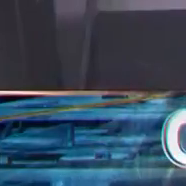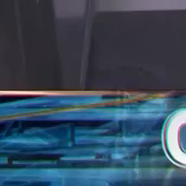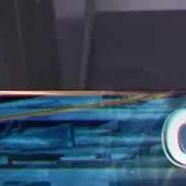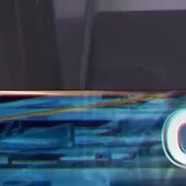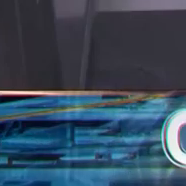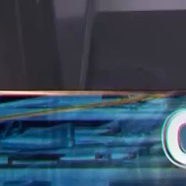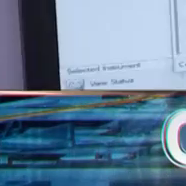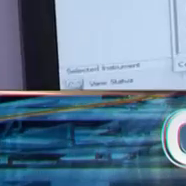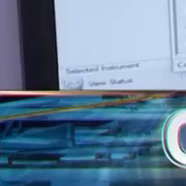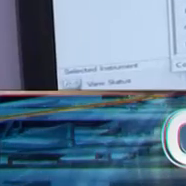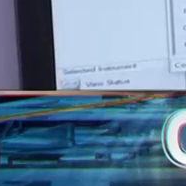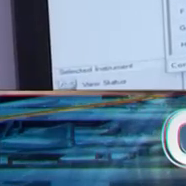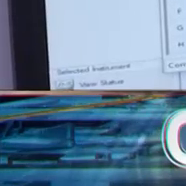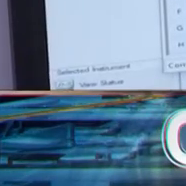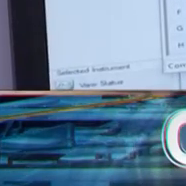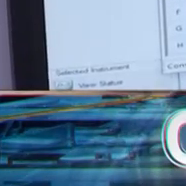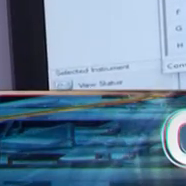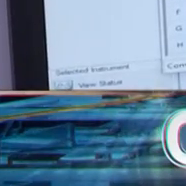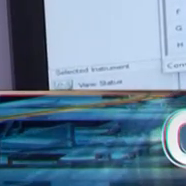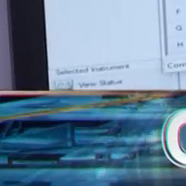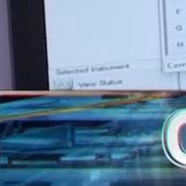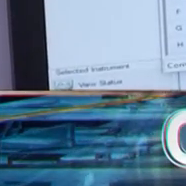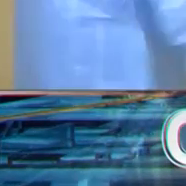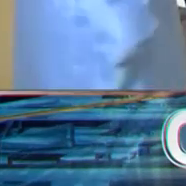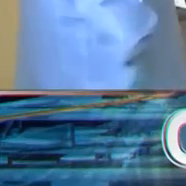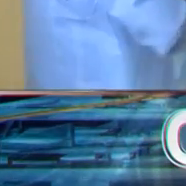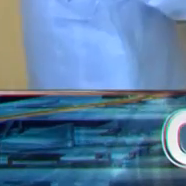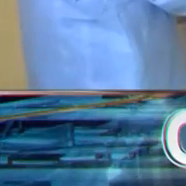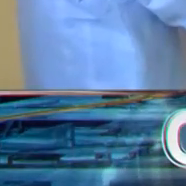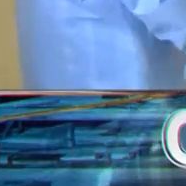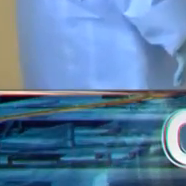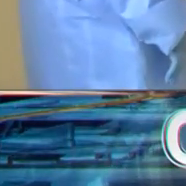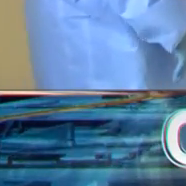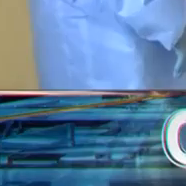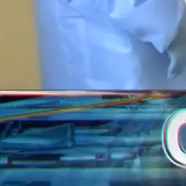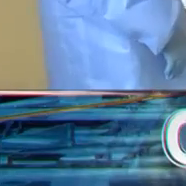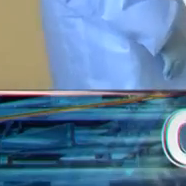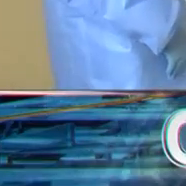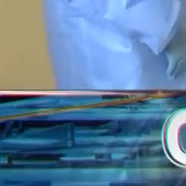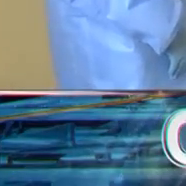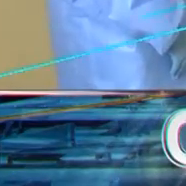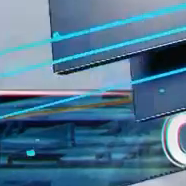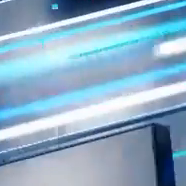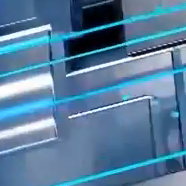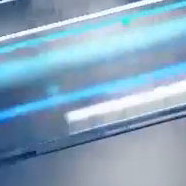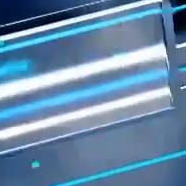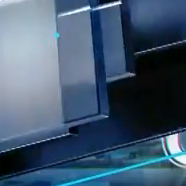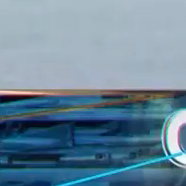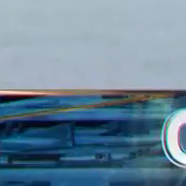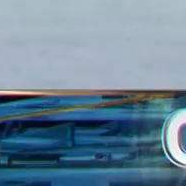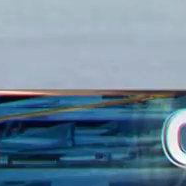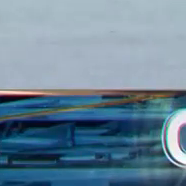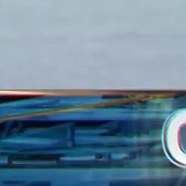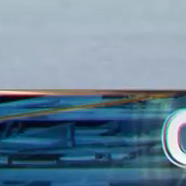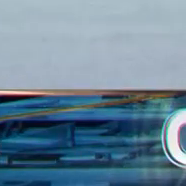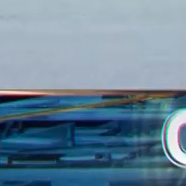Быстрый тест. Наличие или отсутствие в организме коронавирусной инфекции теперь можно определить за 7 часов. Я хочу,